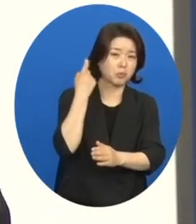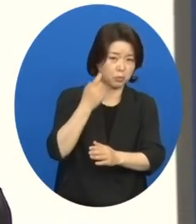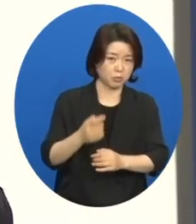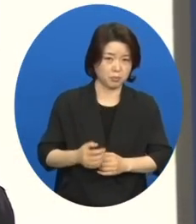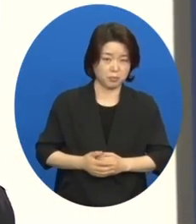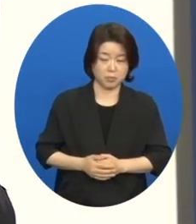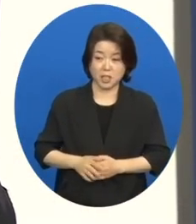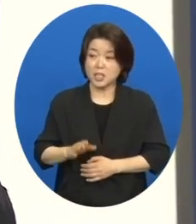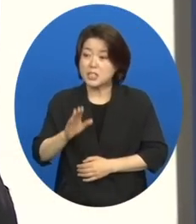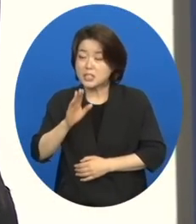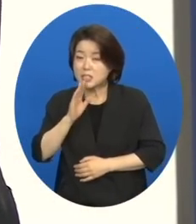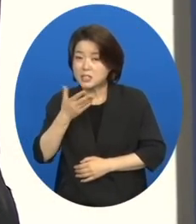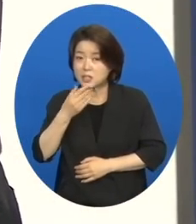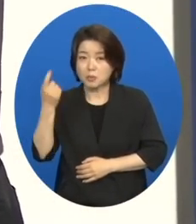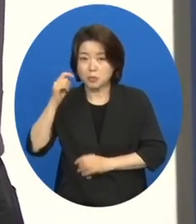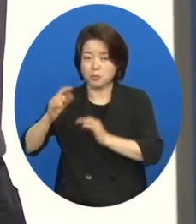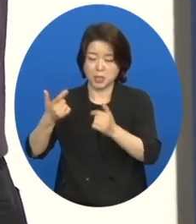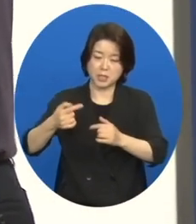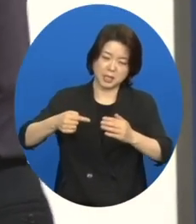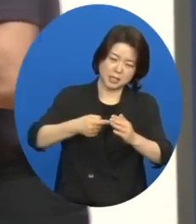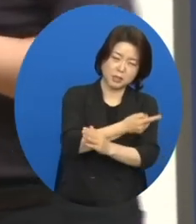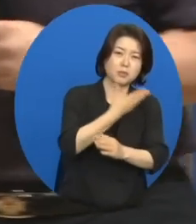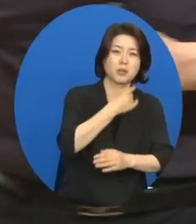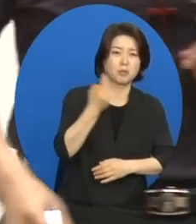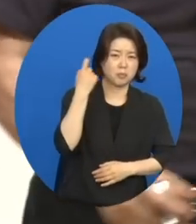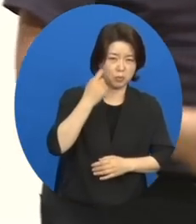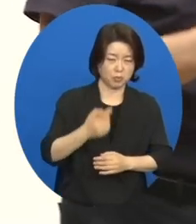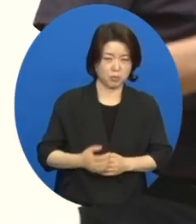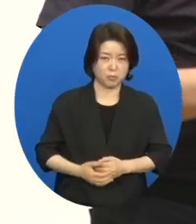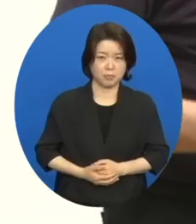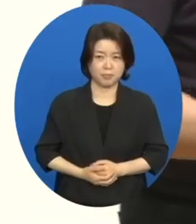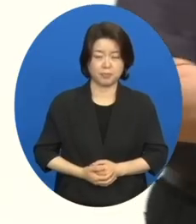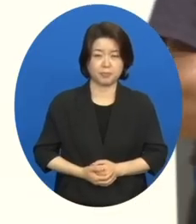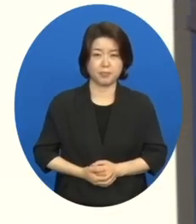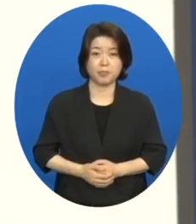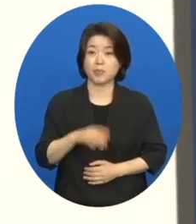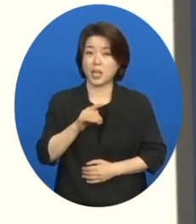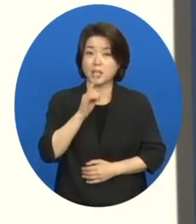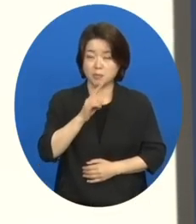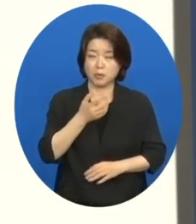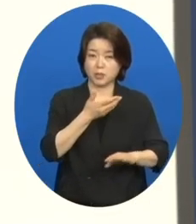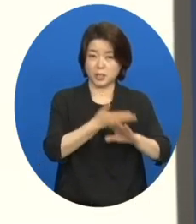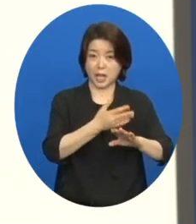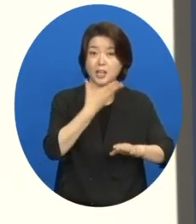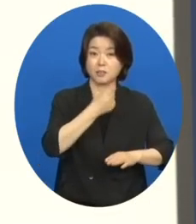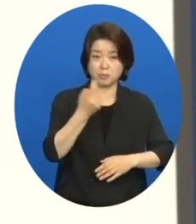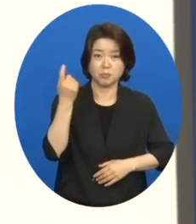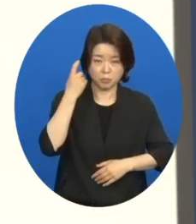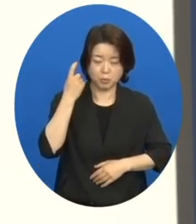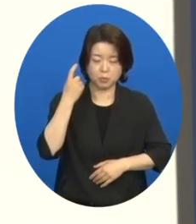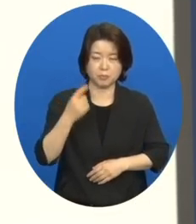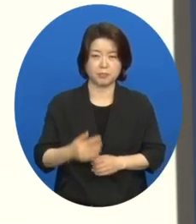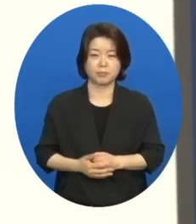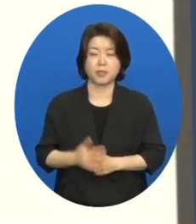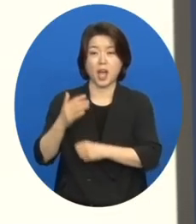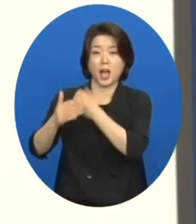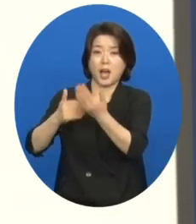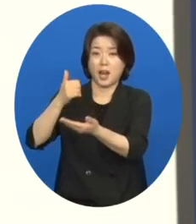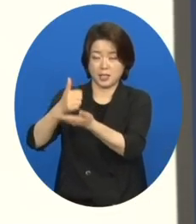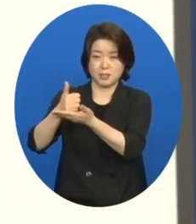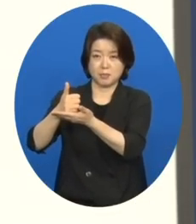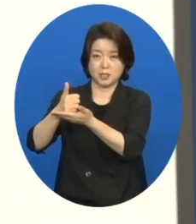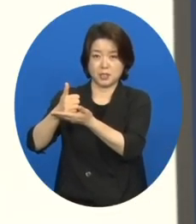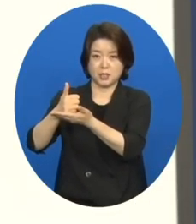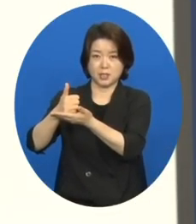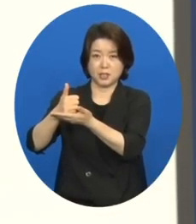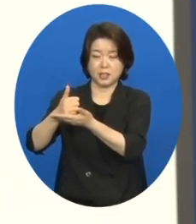복음. 그러면 이 다른 복음이라고 말한 이 다른 복음을 이 하나님께서